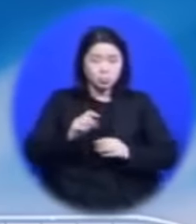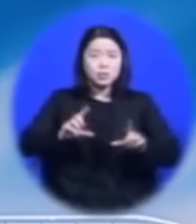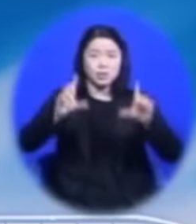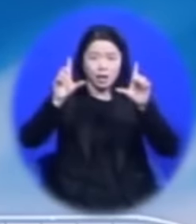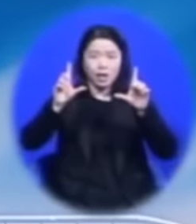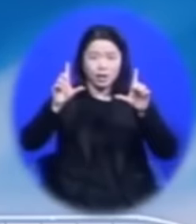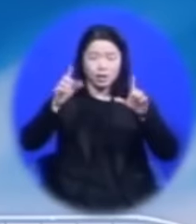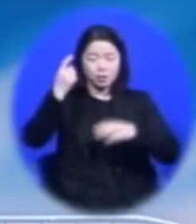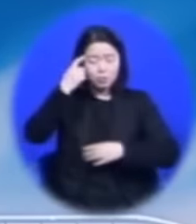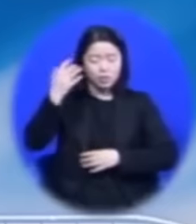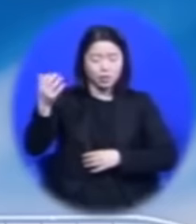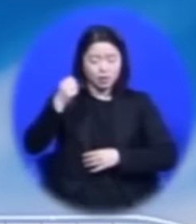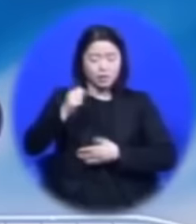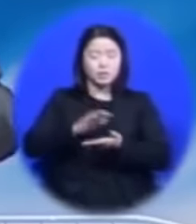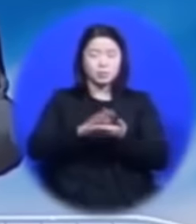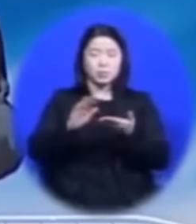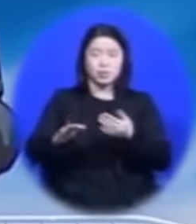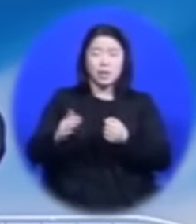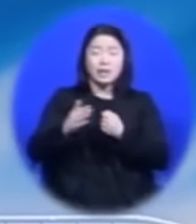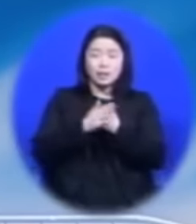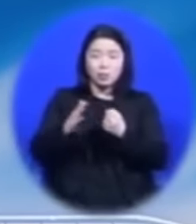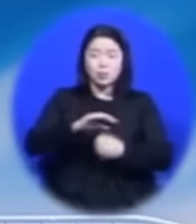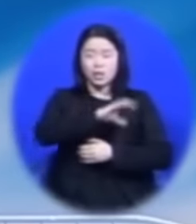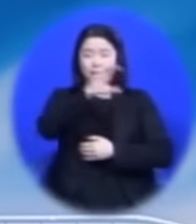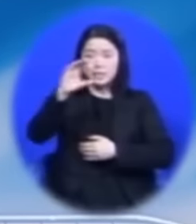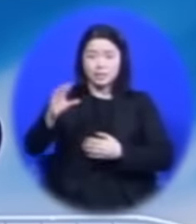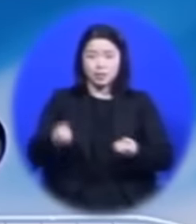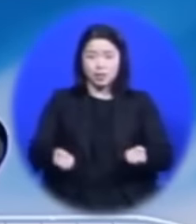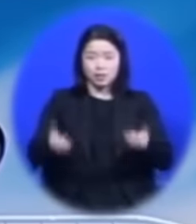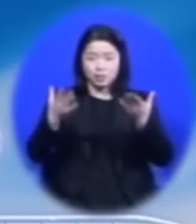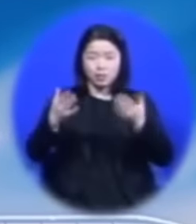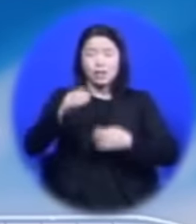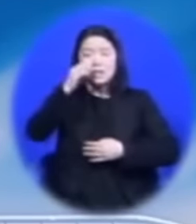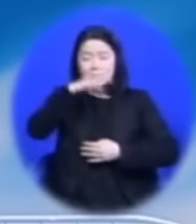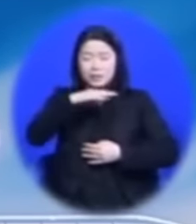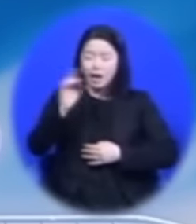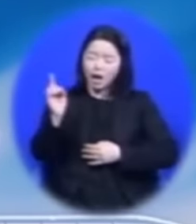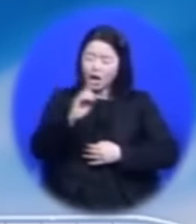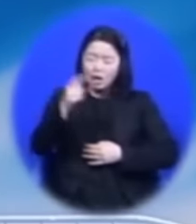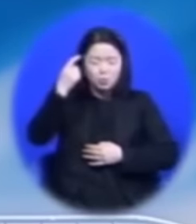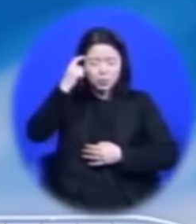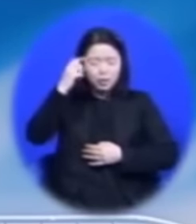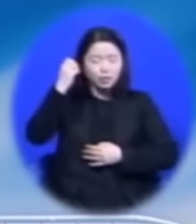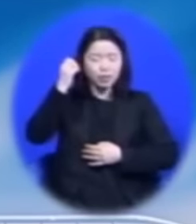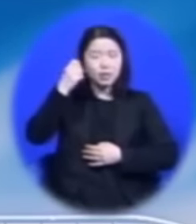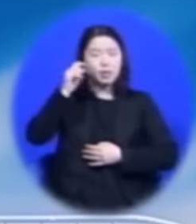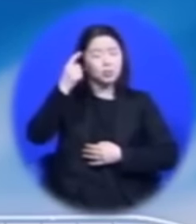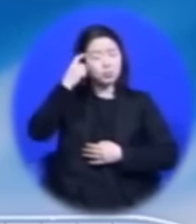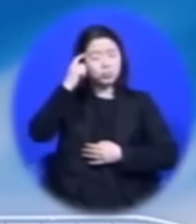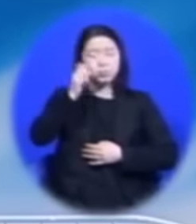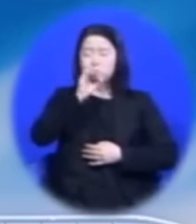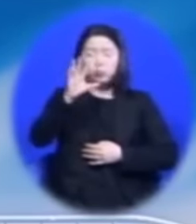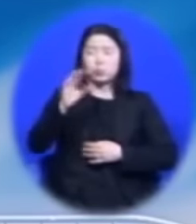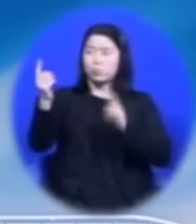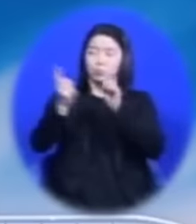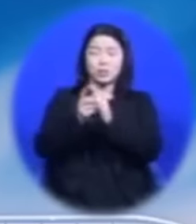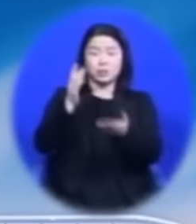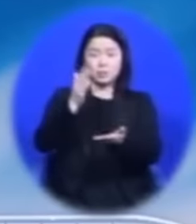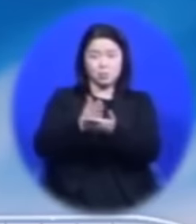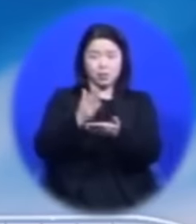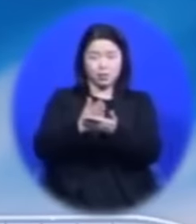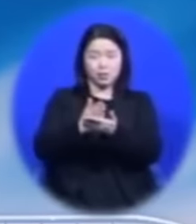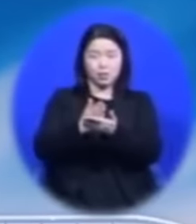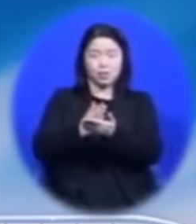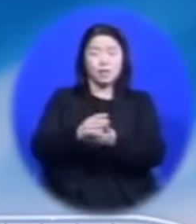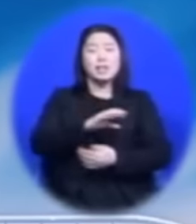날이라고 생각이 듭니다. 그러므로 여러분, 성탄절을 그저 아무 생각 없이 맞으시면 안 됩니다.